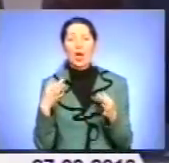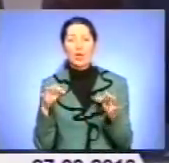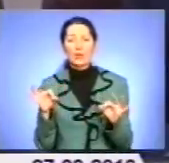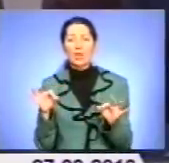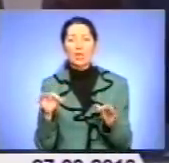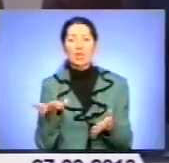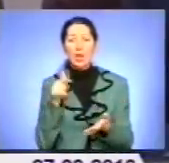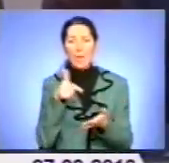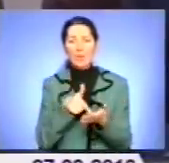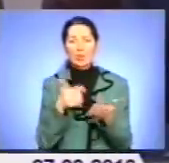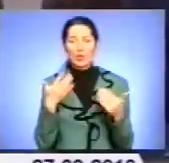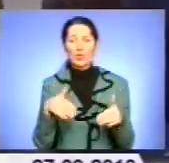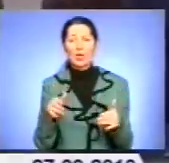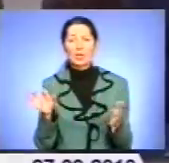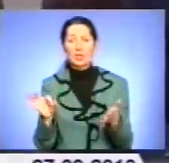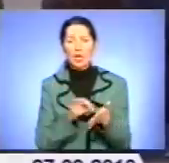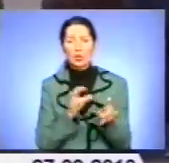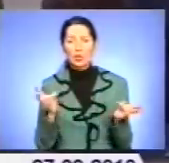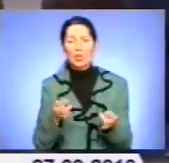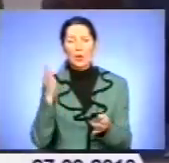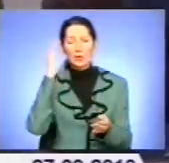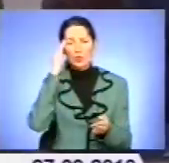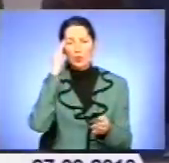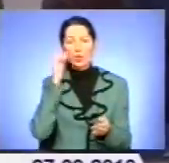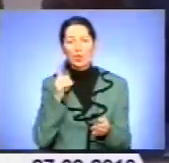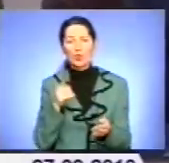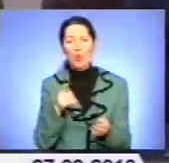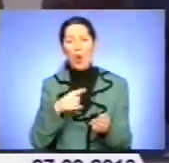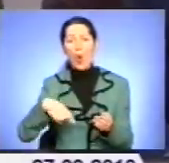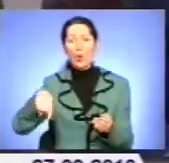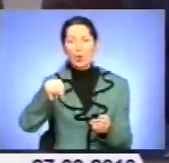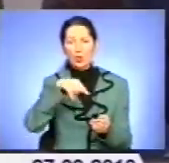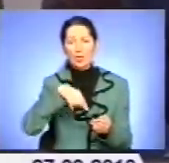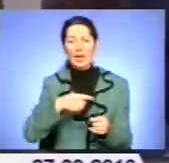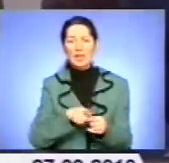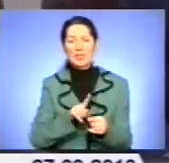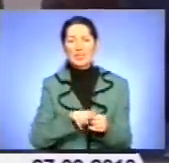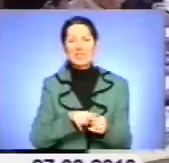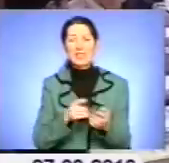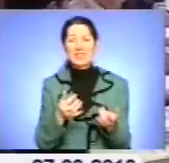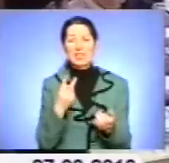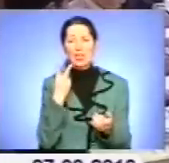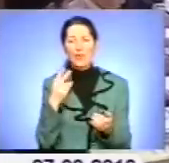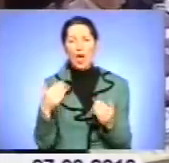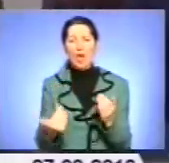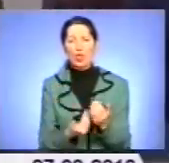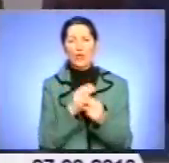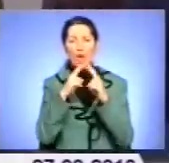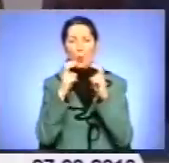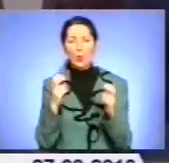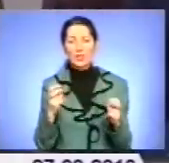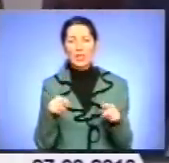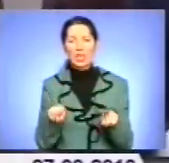одразу треба усвідомити, що окружна – це принаймні ще два нових мости. Також хочу